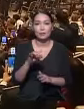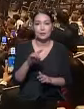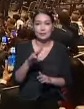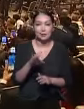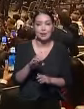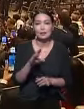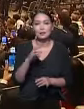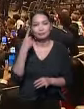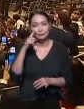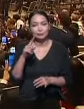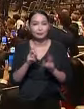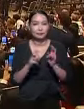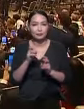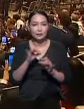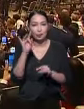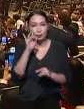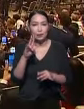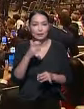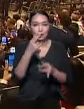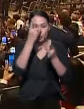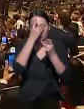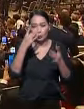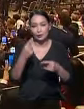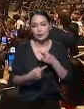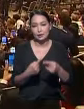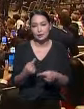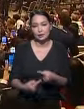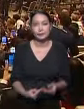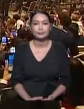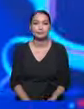индустрия и популяризация национального культурного наследия.